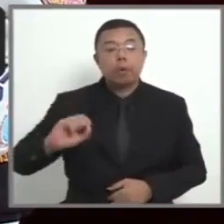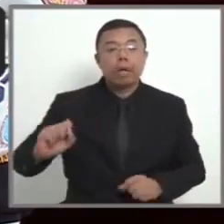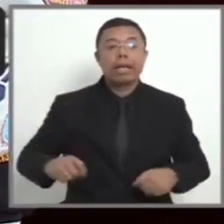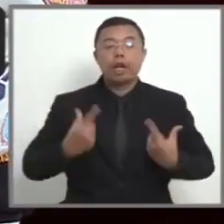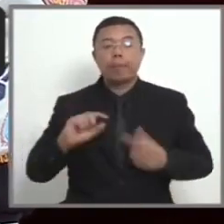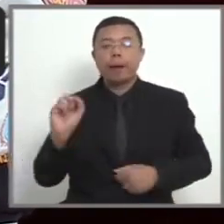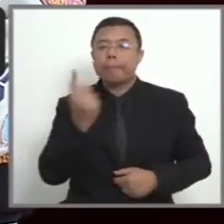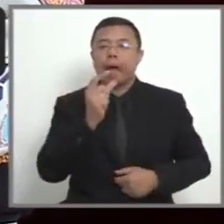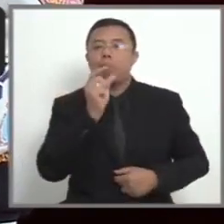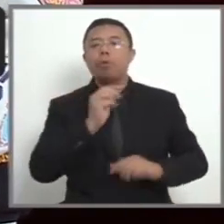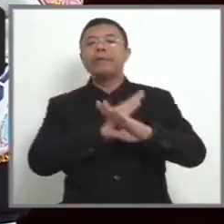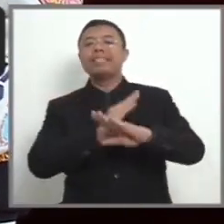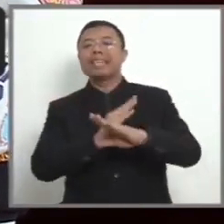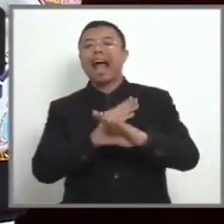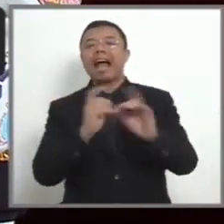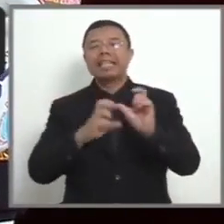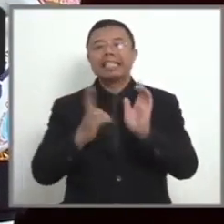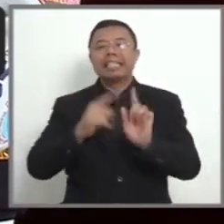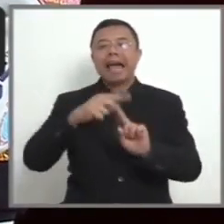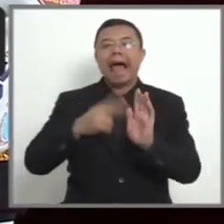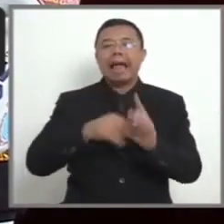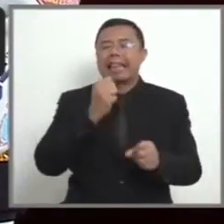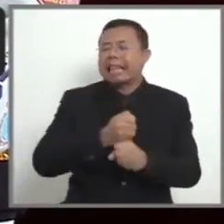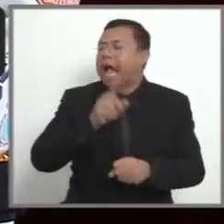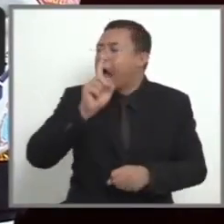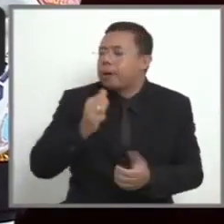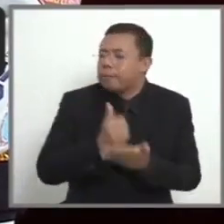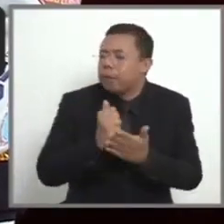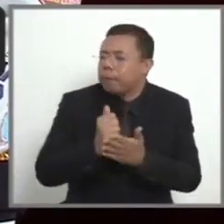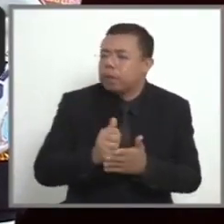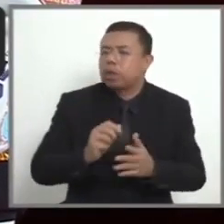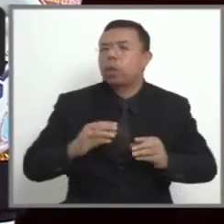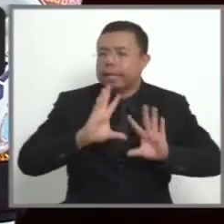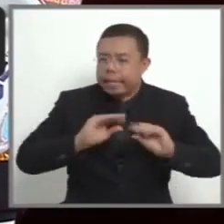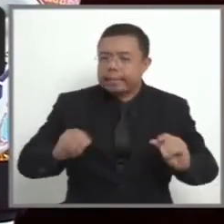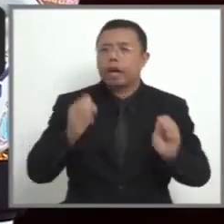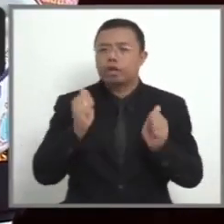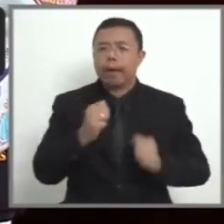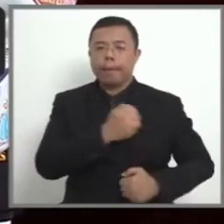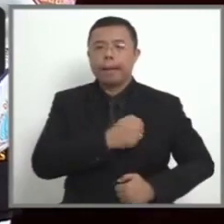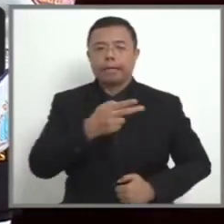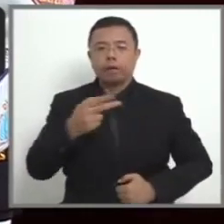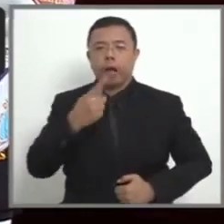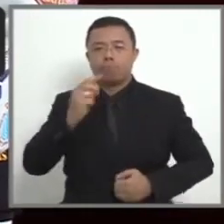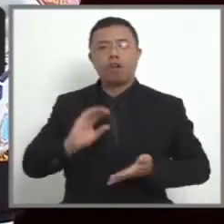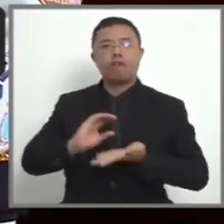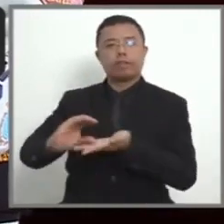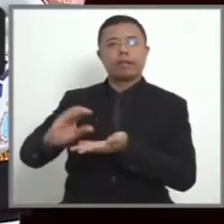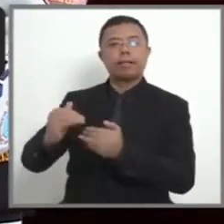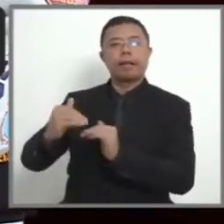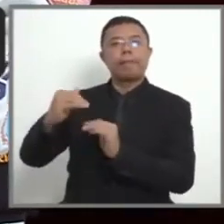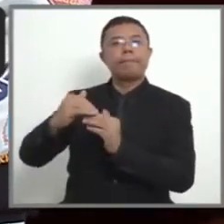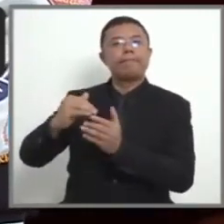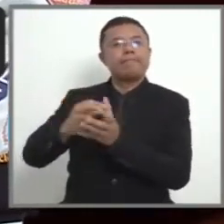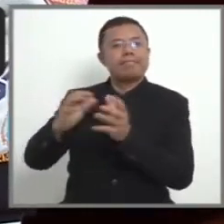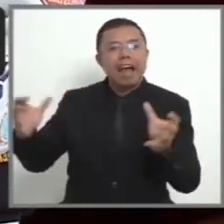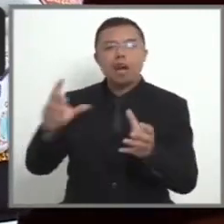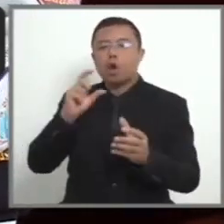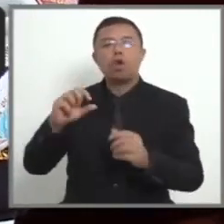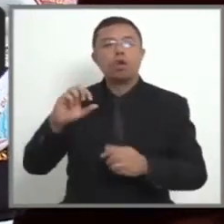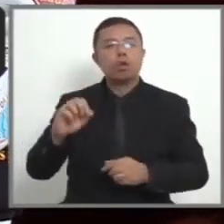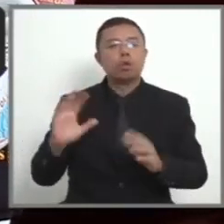untuk mencegah stunting itu mesti betul-betul dilakukan agar bangsa ini punya investasi besar terhadap SDM yang ada